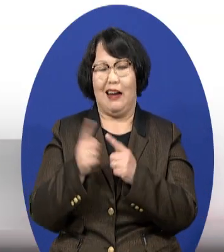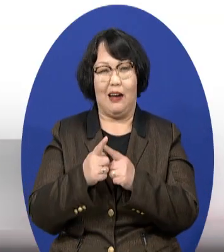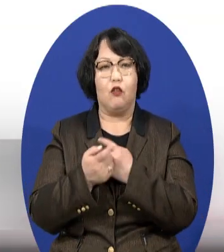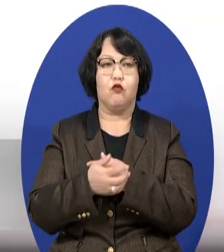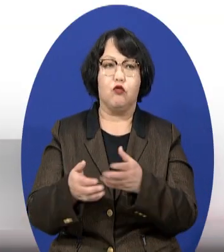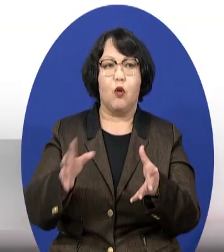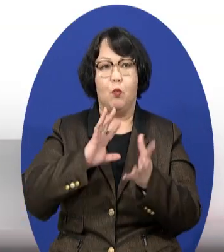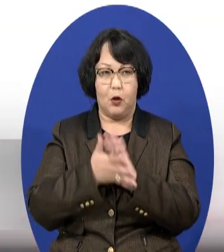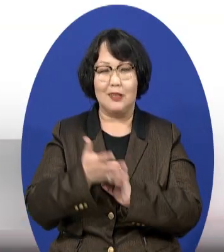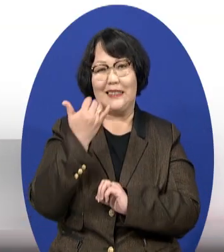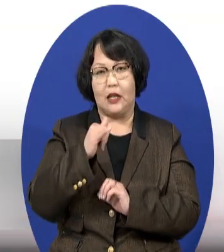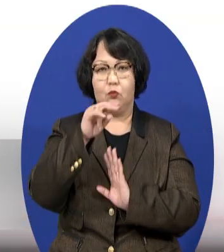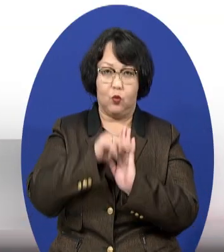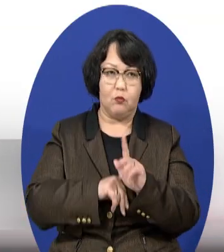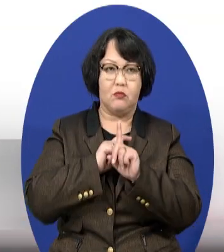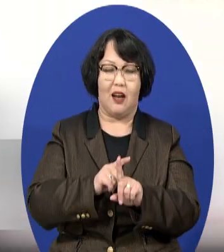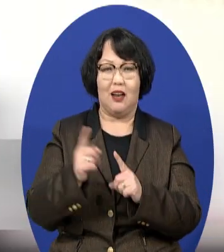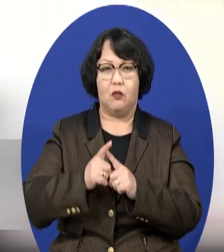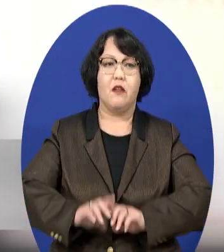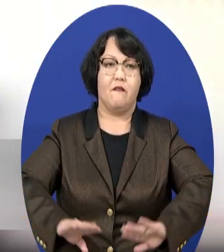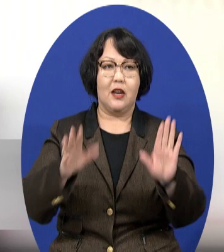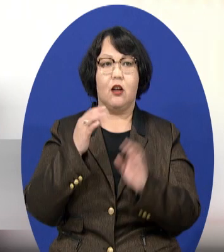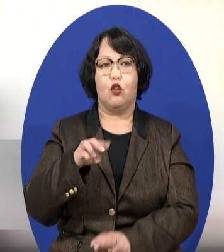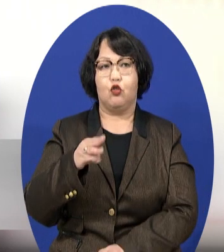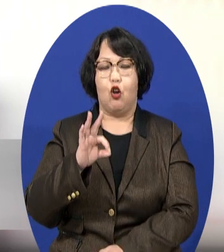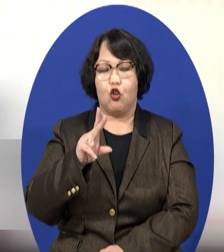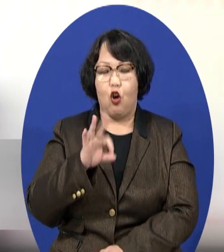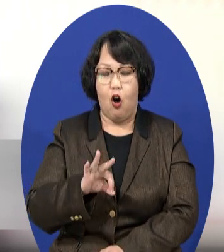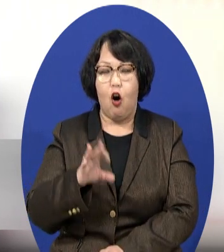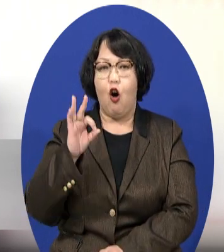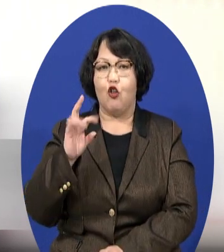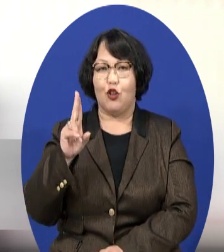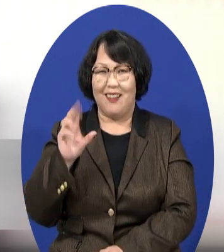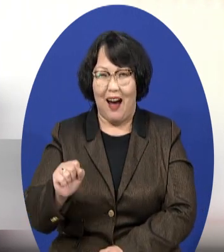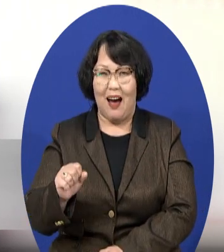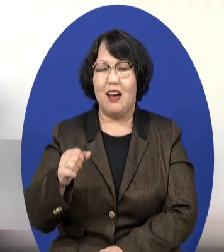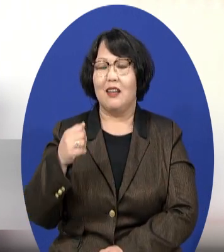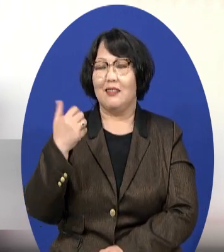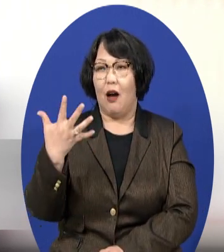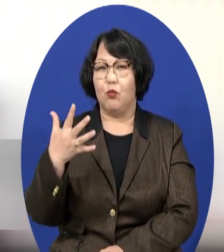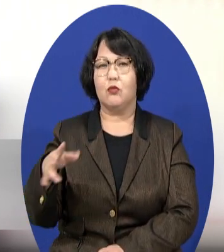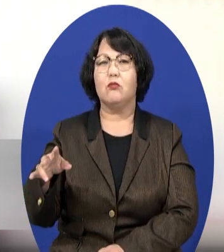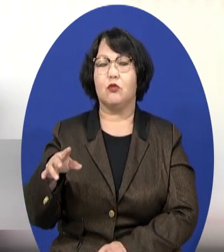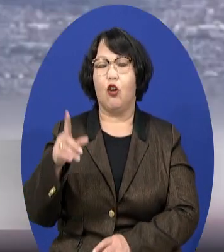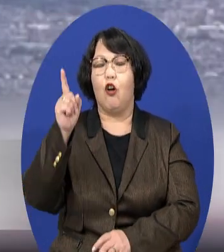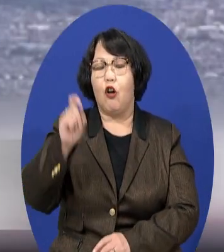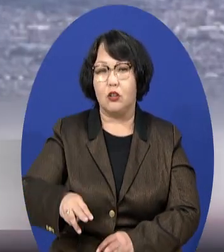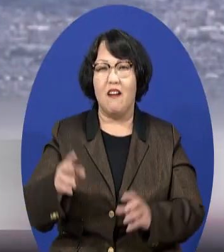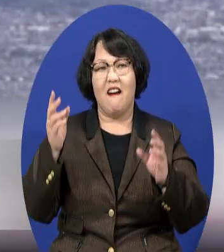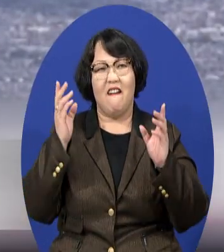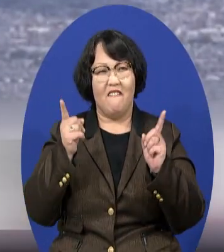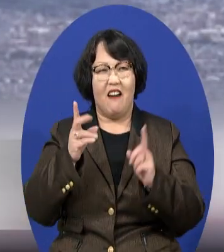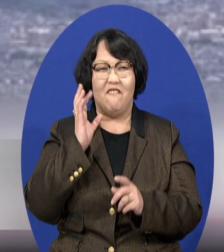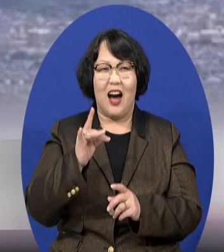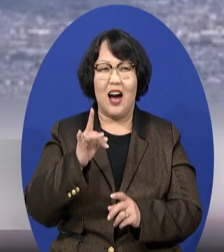хязгаарлалт мөрдөгдсөн хэвээр байх юм. Тухайлбал Токио, Осака болон бусад 5 мужид бар зоогийн газрууд оройны 7